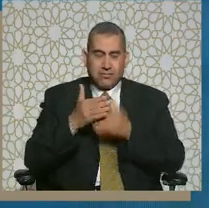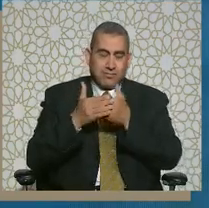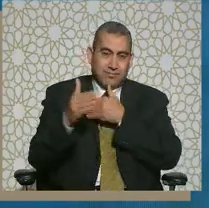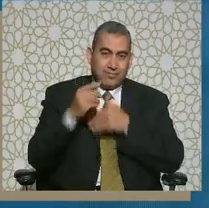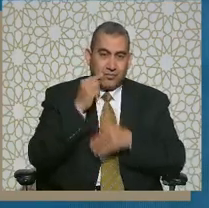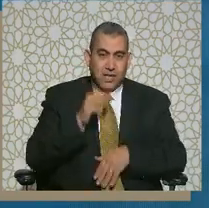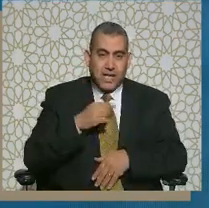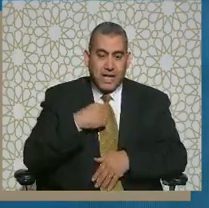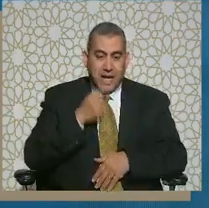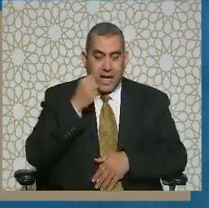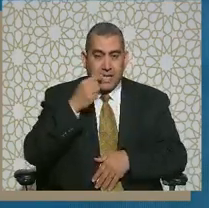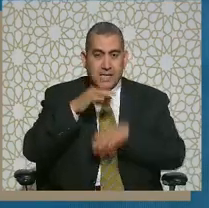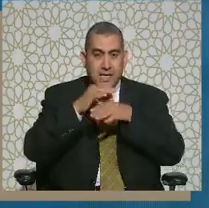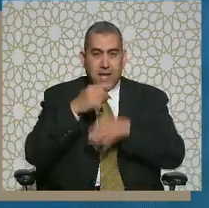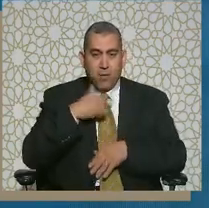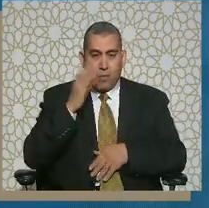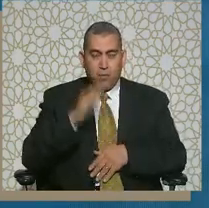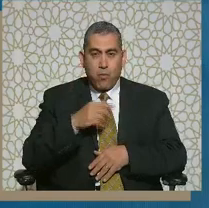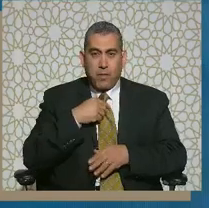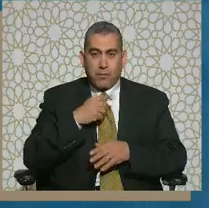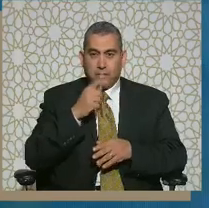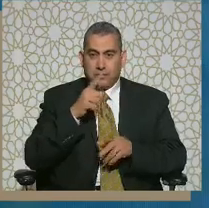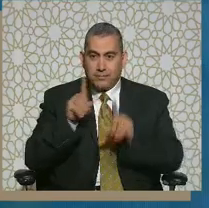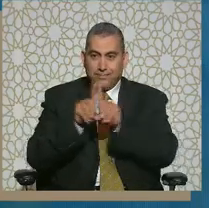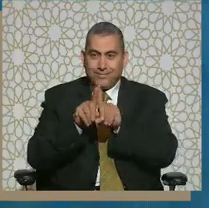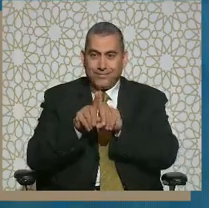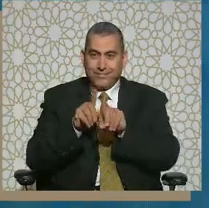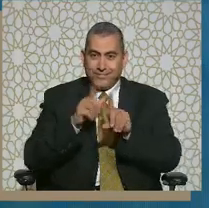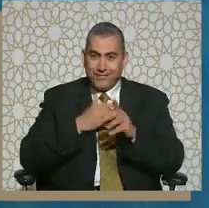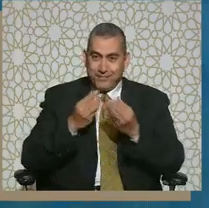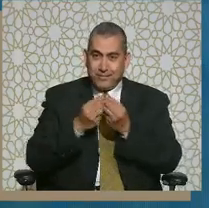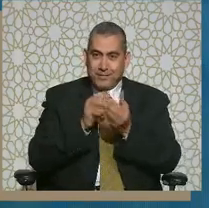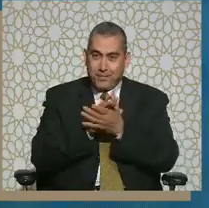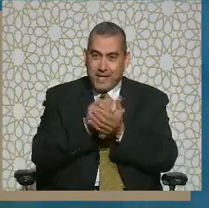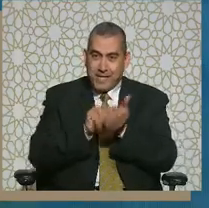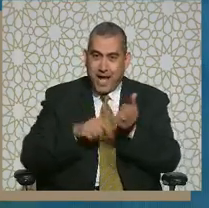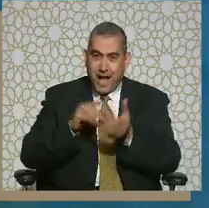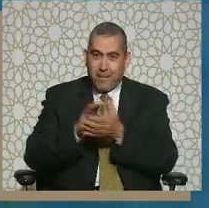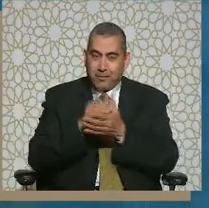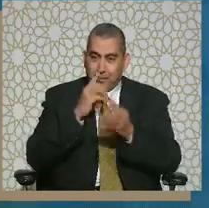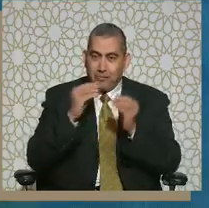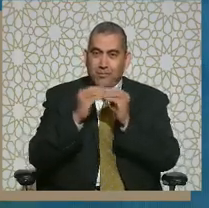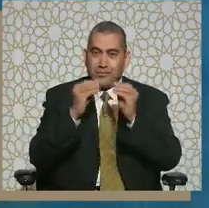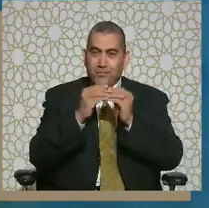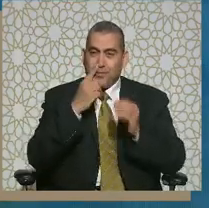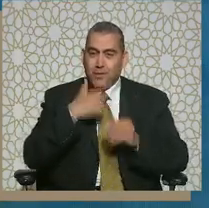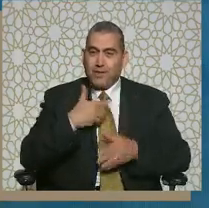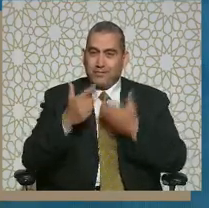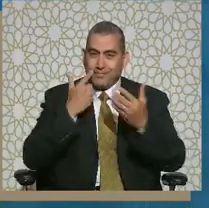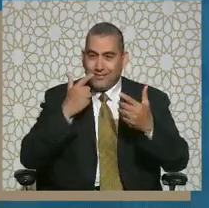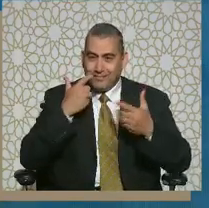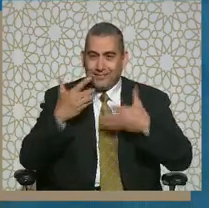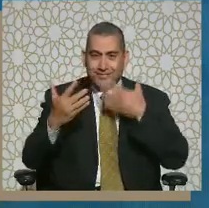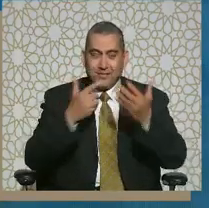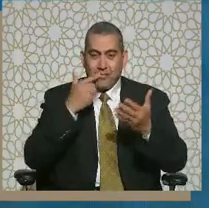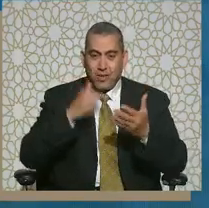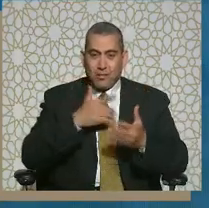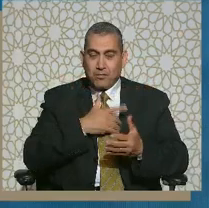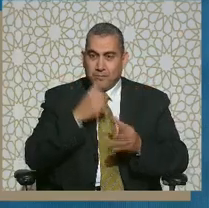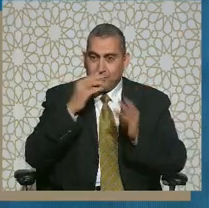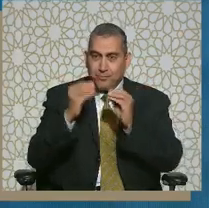الانسان قادر يستقبل الانث وهو انه يكون صاحب قبول للناس لان القبول عامل